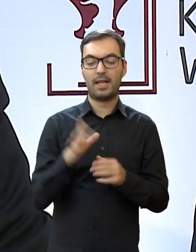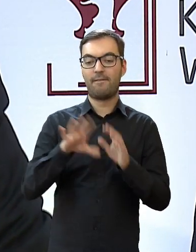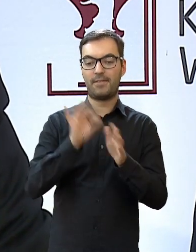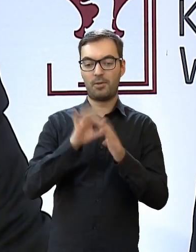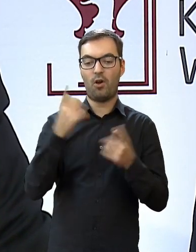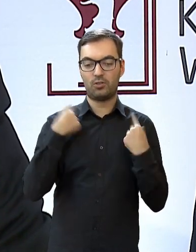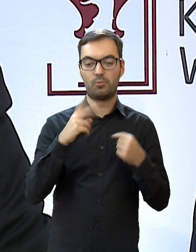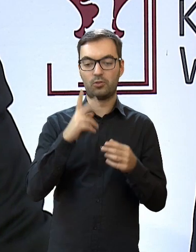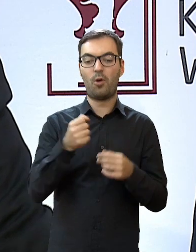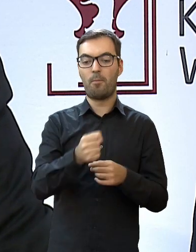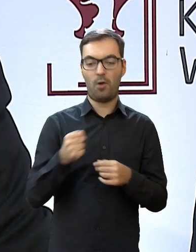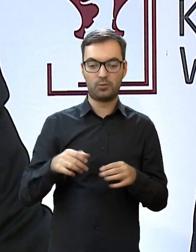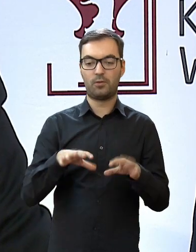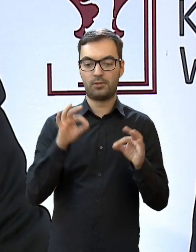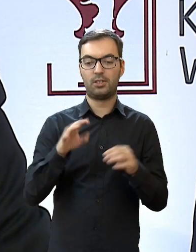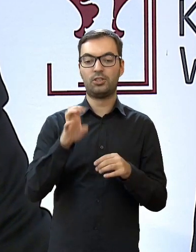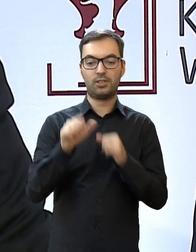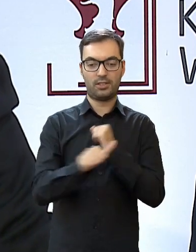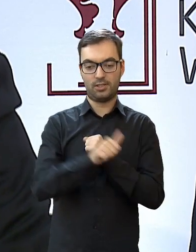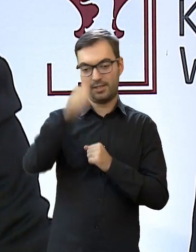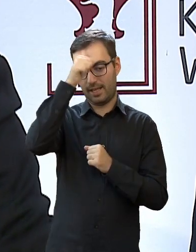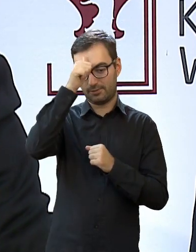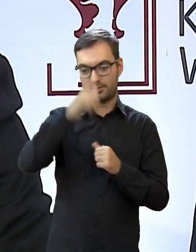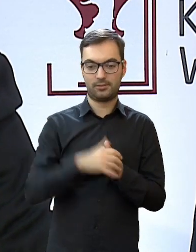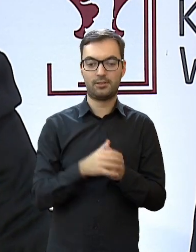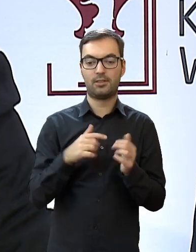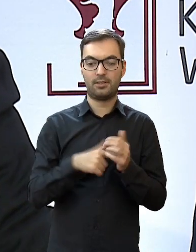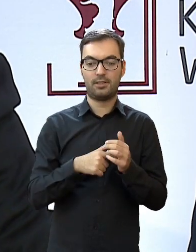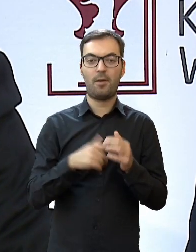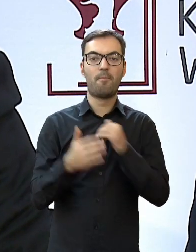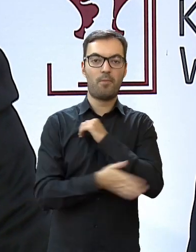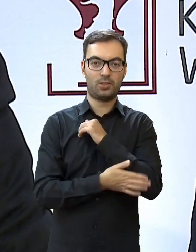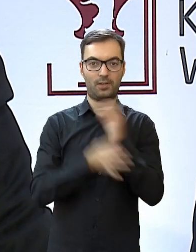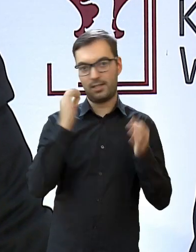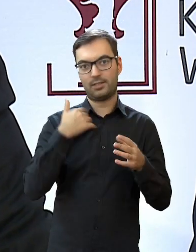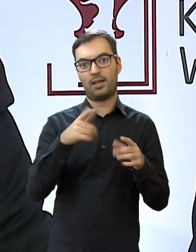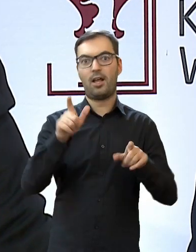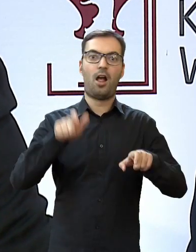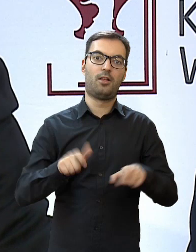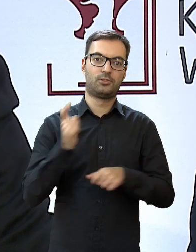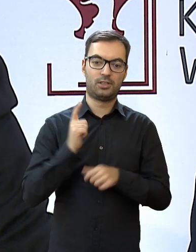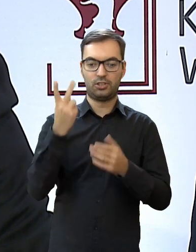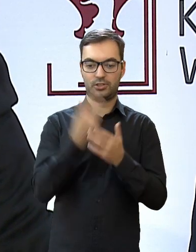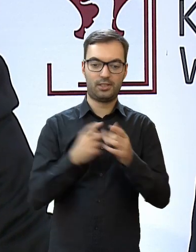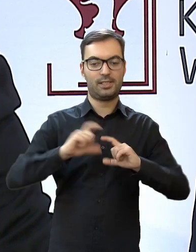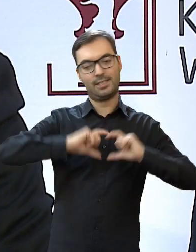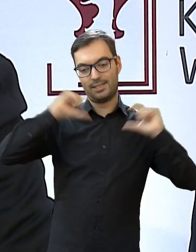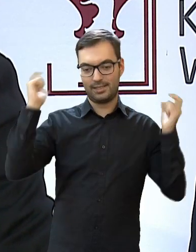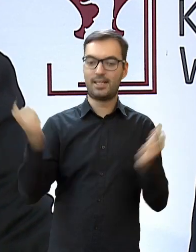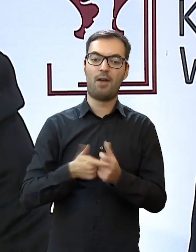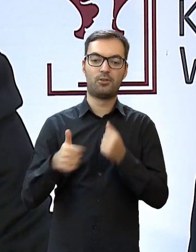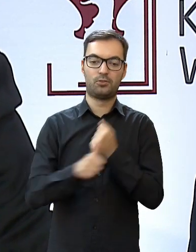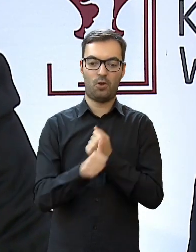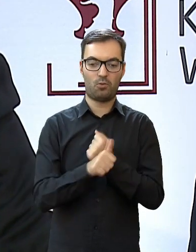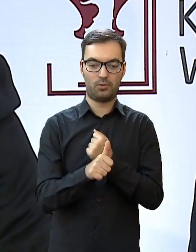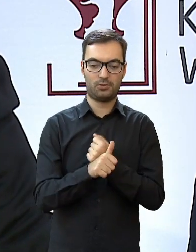zostały wybrane na posłów, czyli będzie 460 nazwisk i te zasadnicze dane, żeby Państwa nie trzymać, bo czytanie całego tego dokumentu,